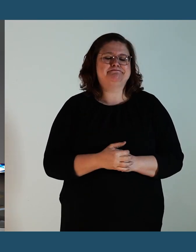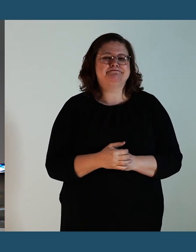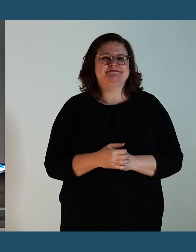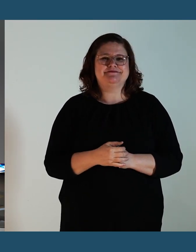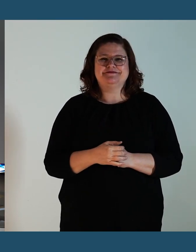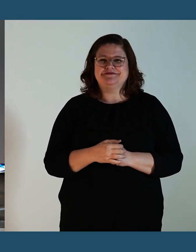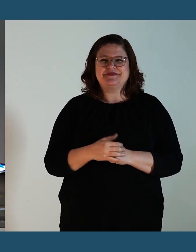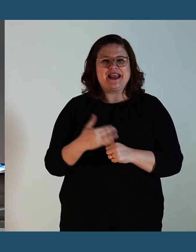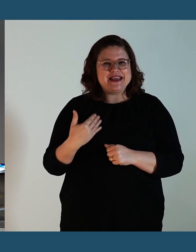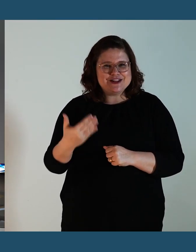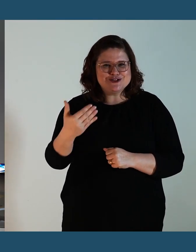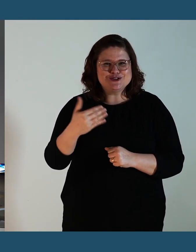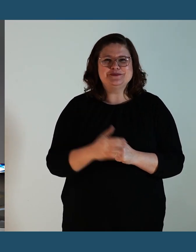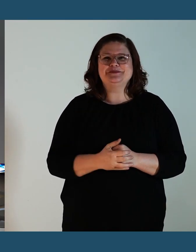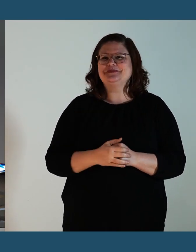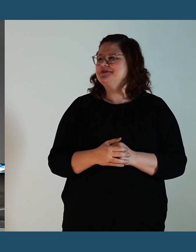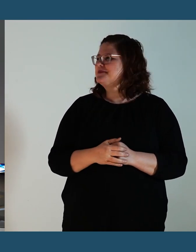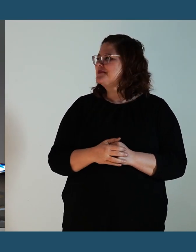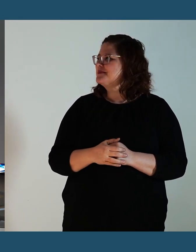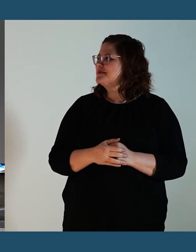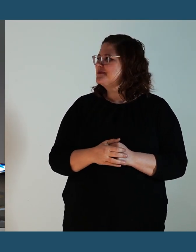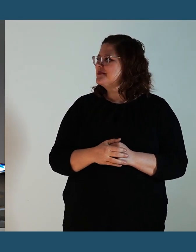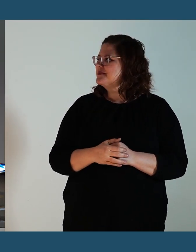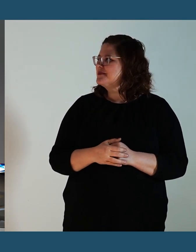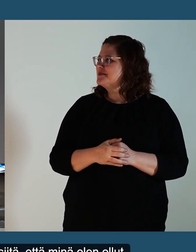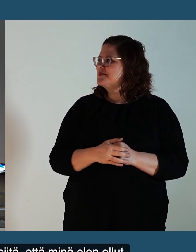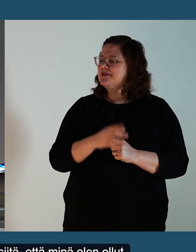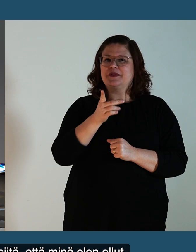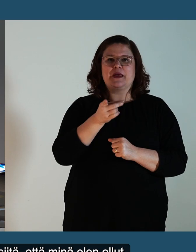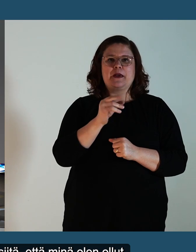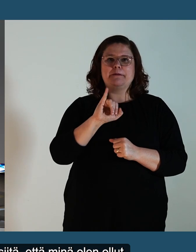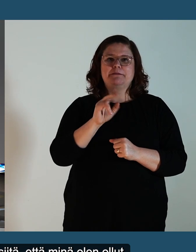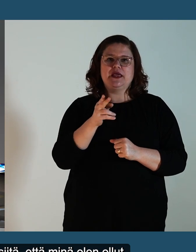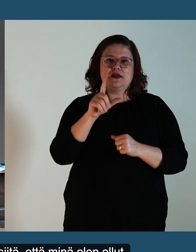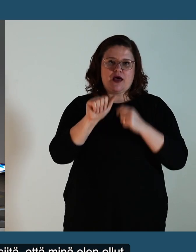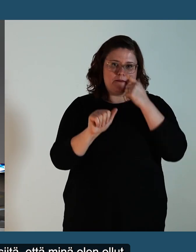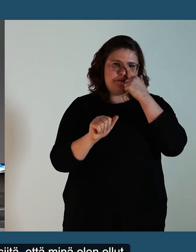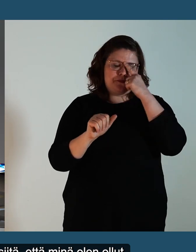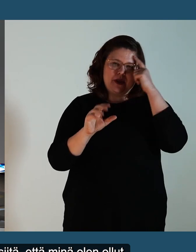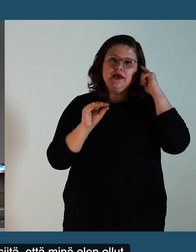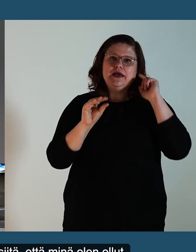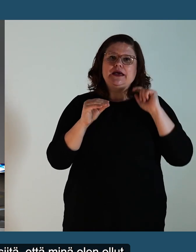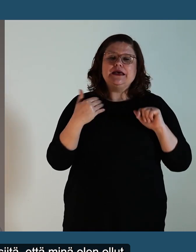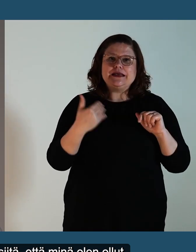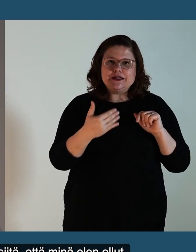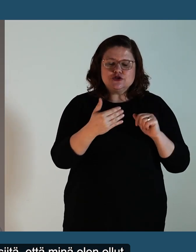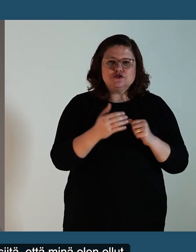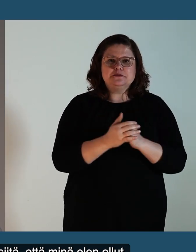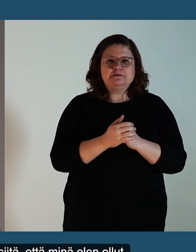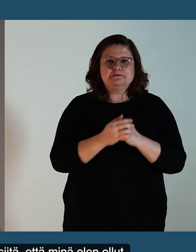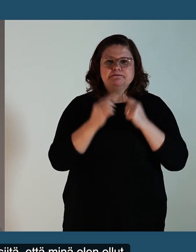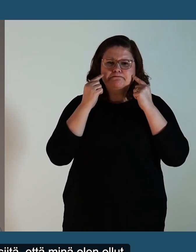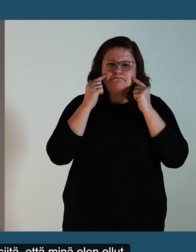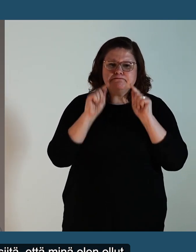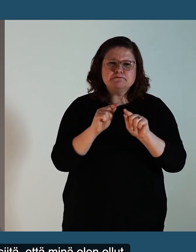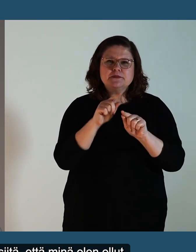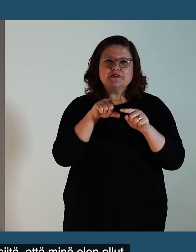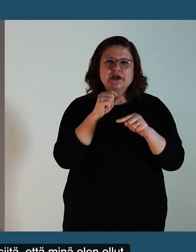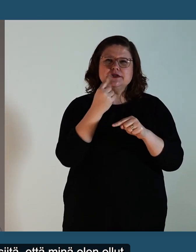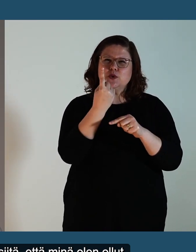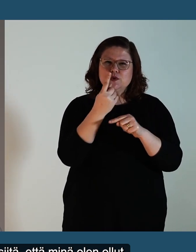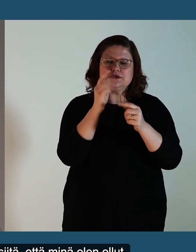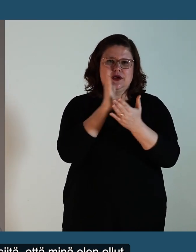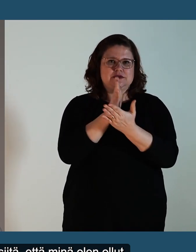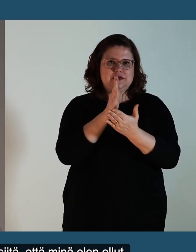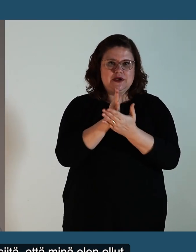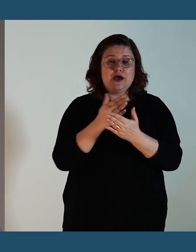Hyvä, kiitos. Sitten Pihla, ole hyvä. Kiitos. Mä ehkä vähän keskityin tässä tiettyyn asiaan johtuen ehkä